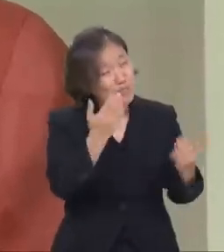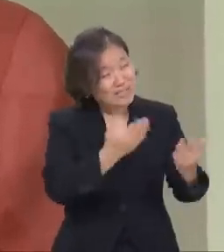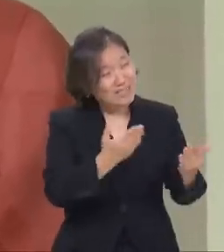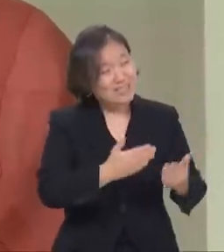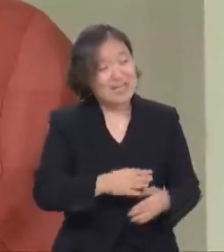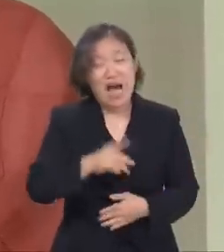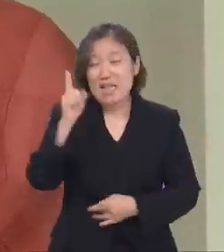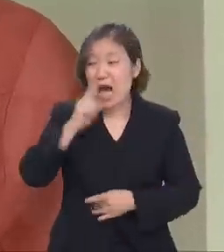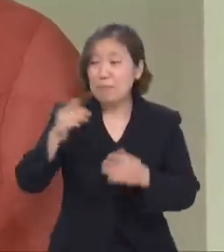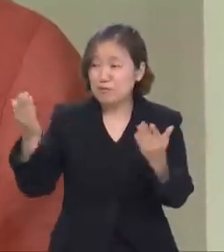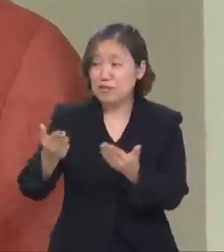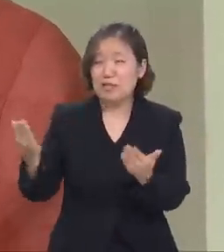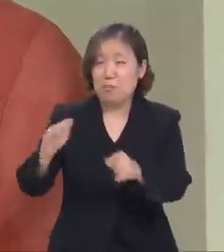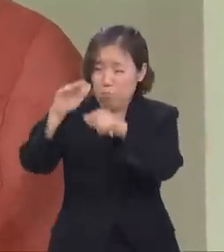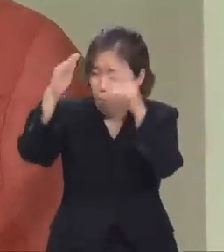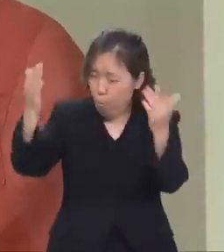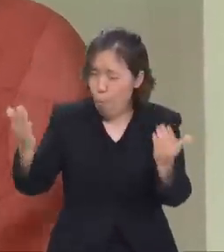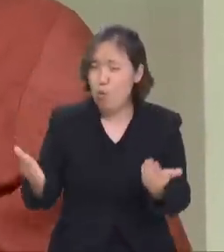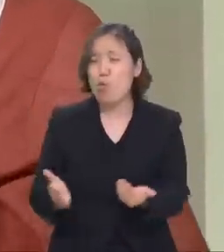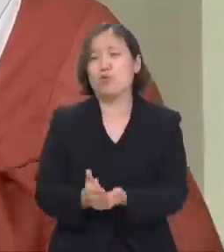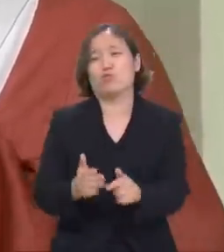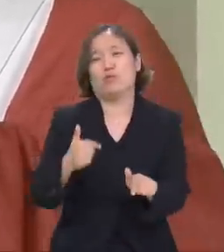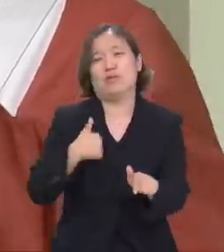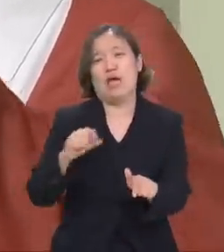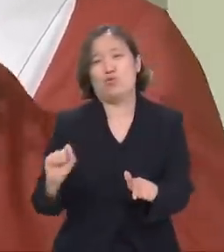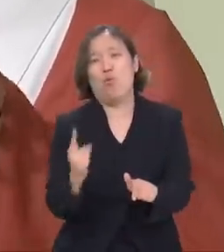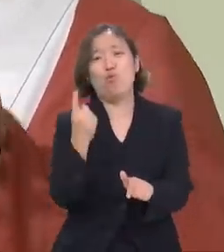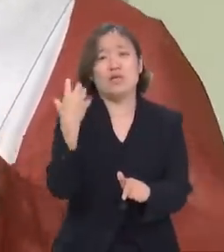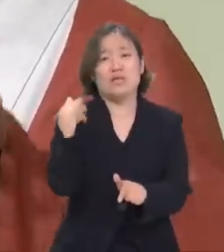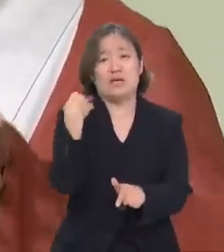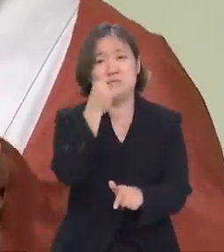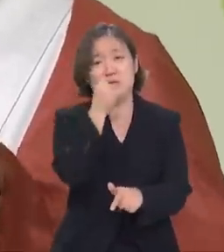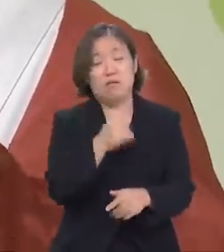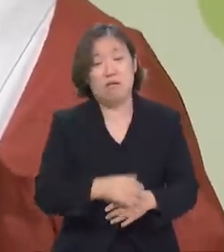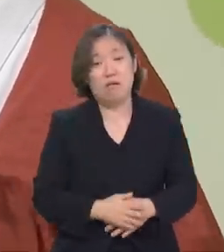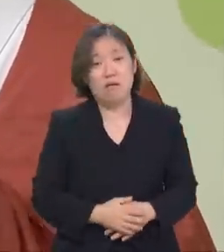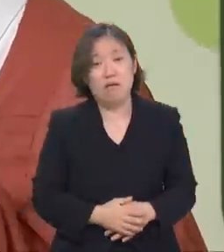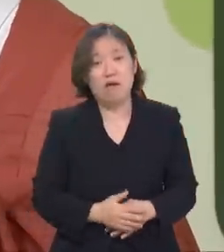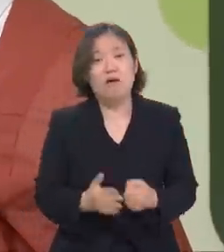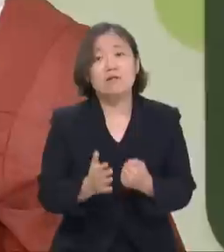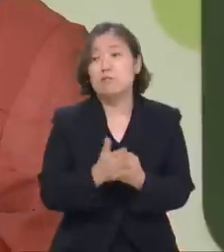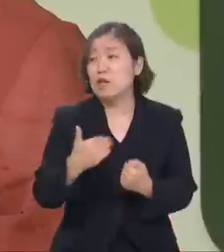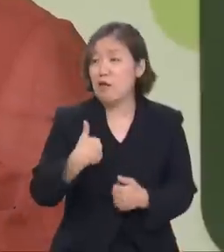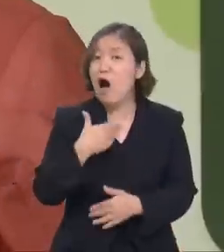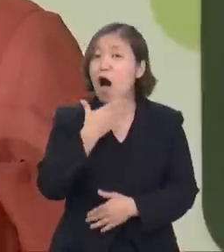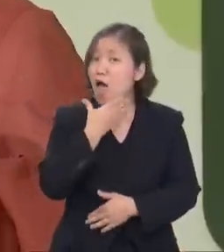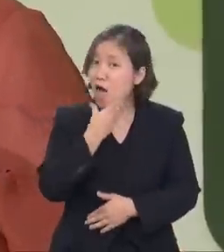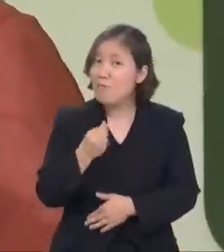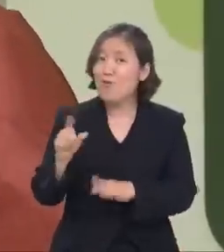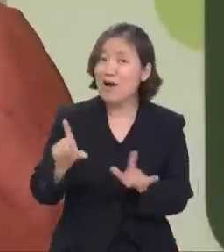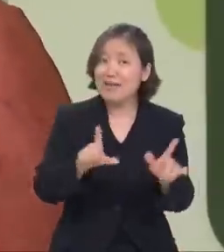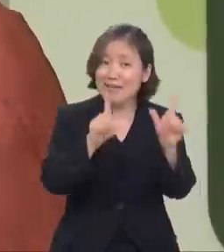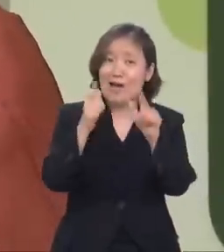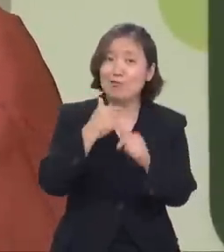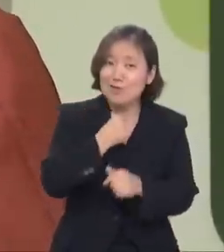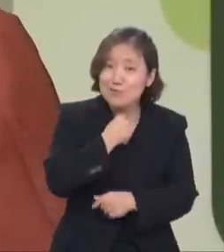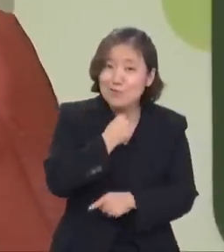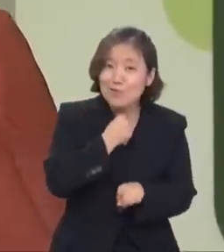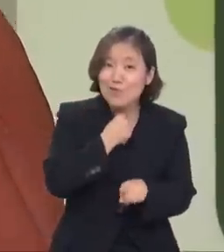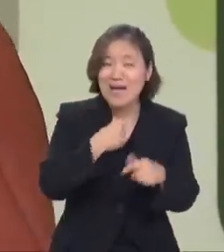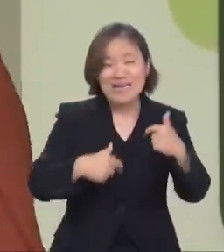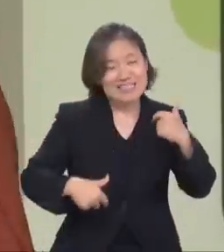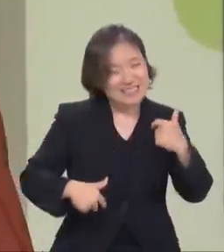일도 결국은 내가 지은 인연법이다 그럼 우리가 행복하게 살고 싶다면 항상 즐거운